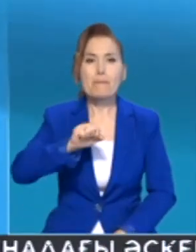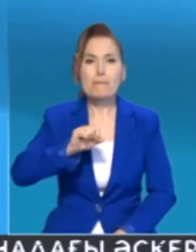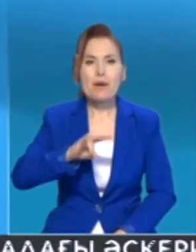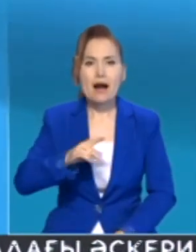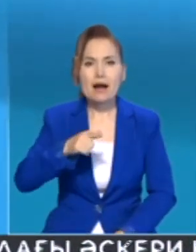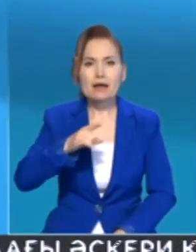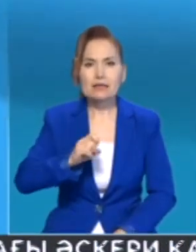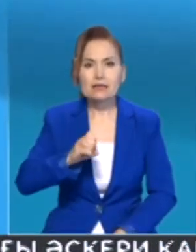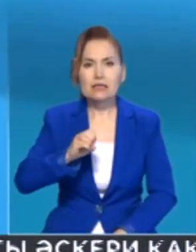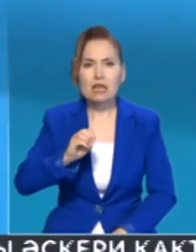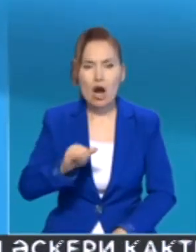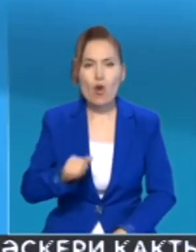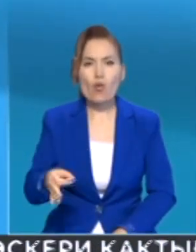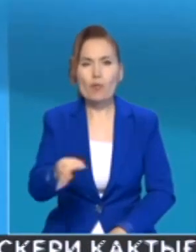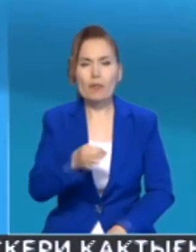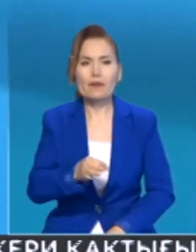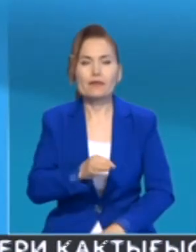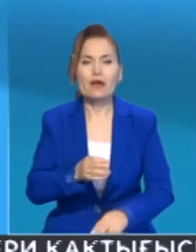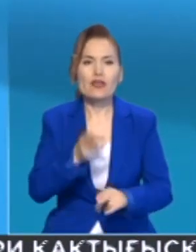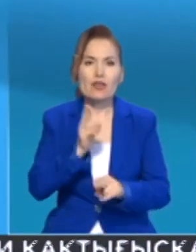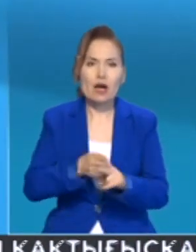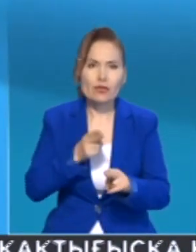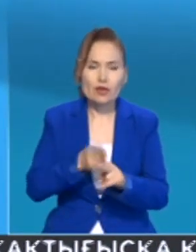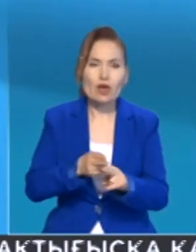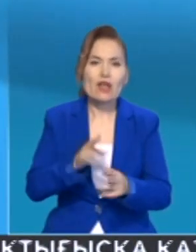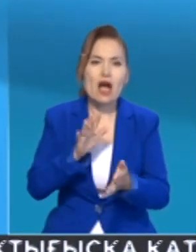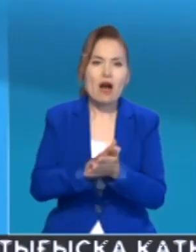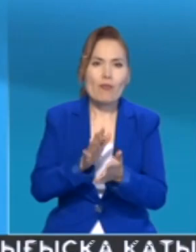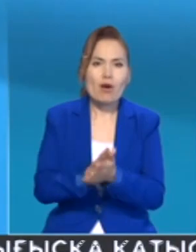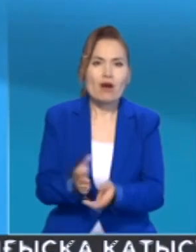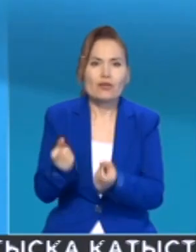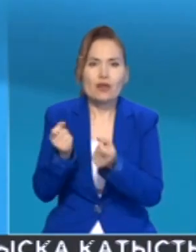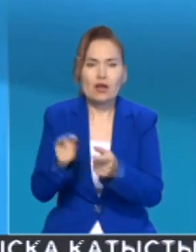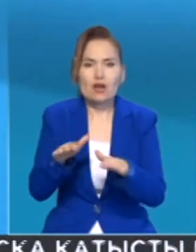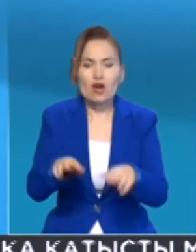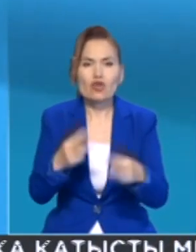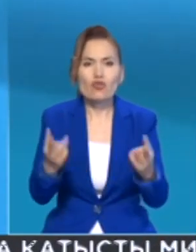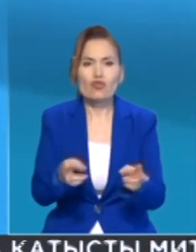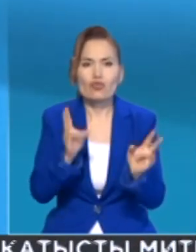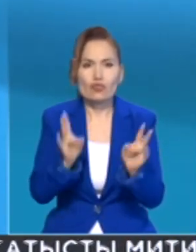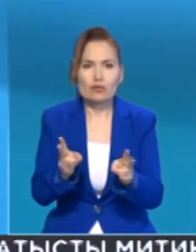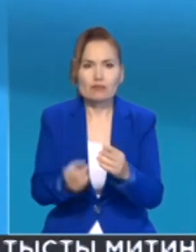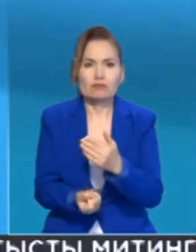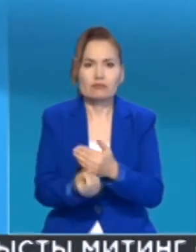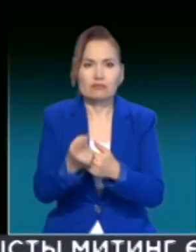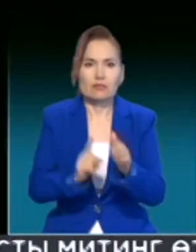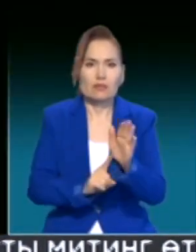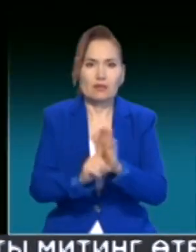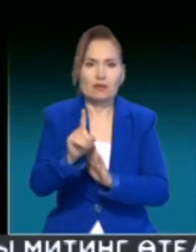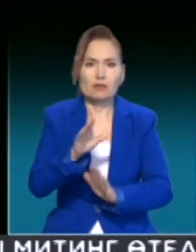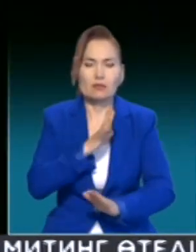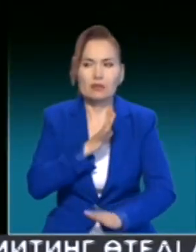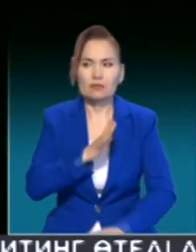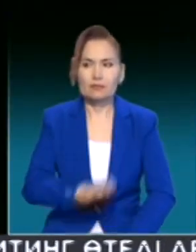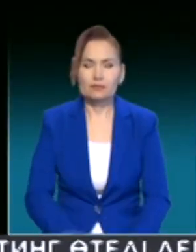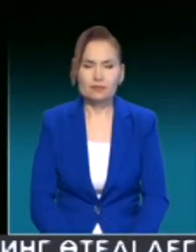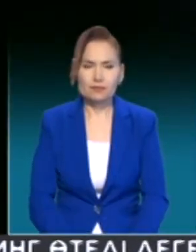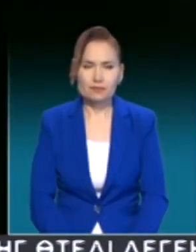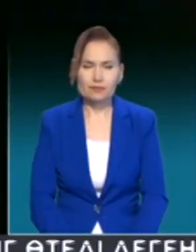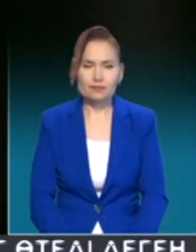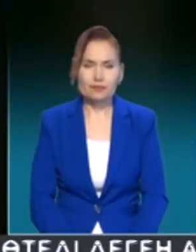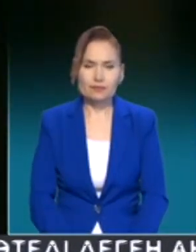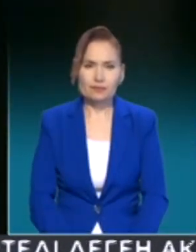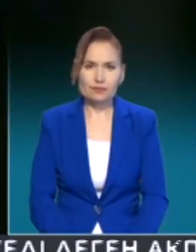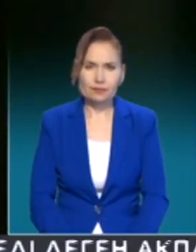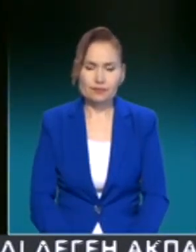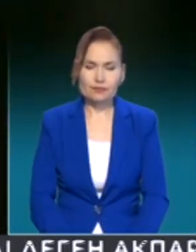Енді рет-ретмен Маңғыстау облысында қатты тұрмыстық қалдықтар төгілетін жерден өрт шықты. Погрузчик жұмыс істеп жатыр,